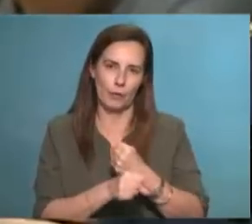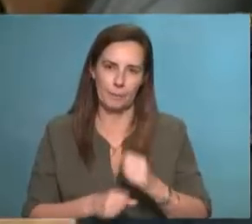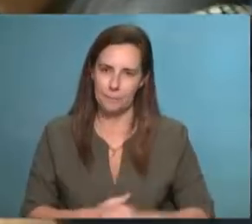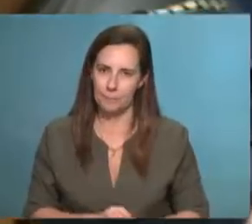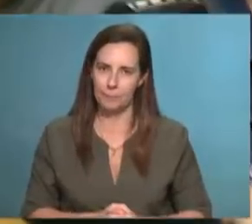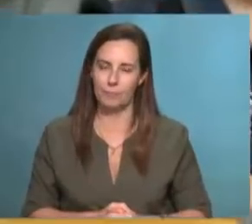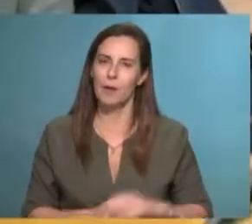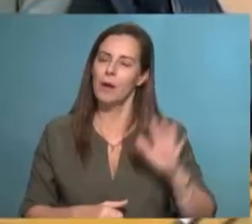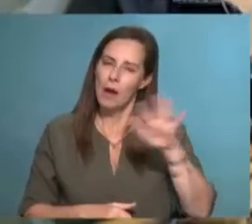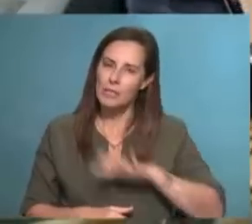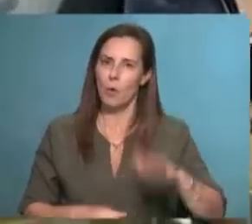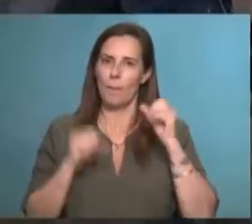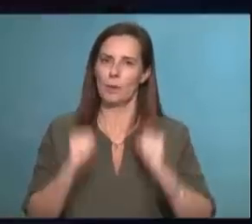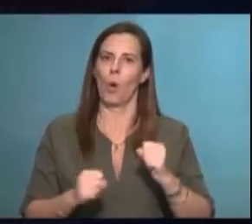בטוחה.